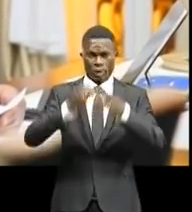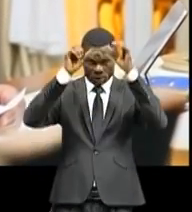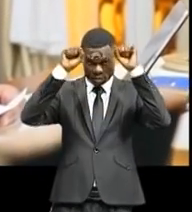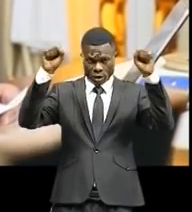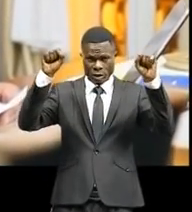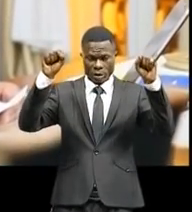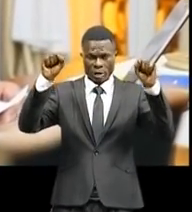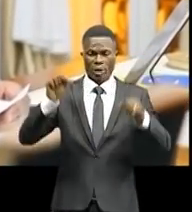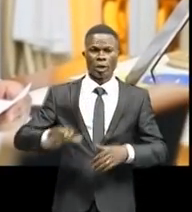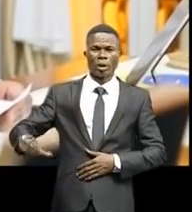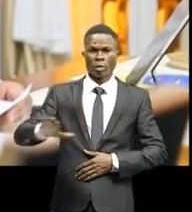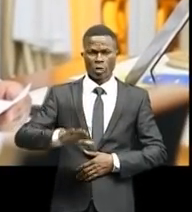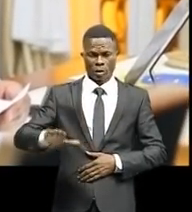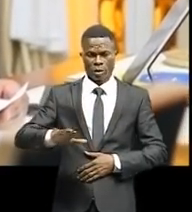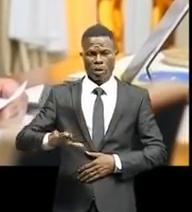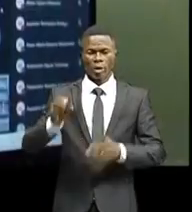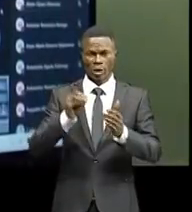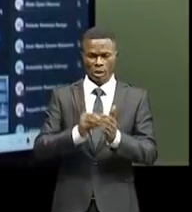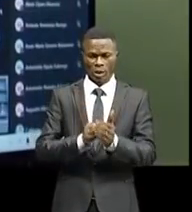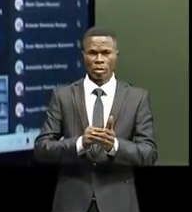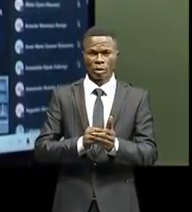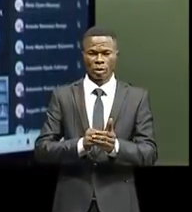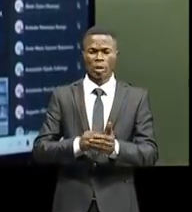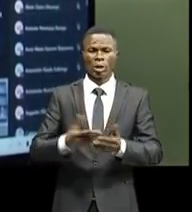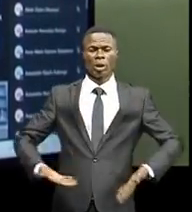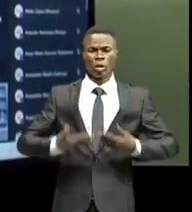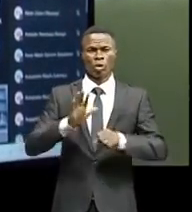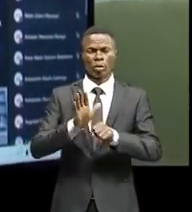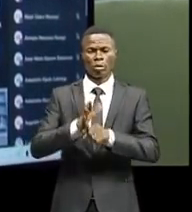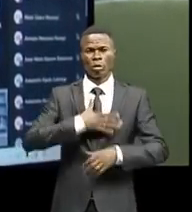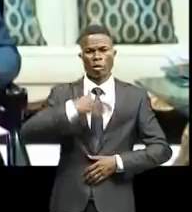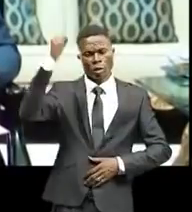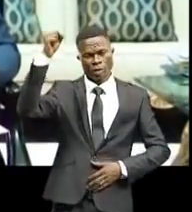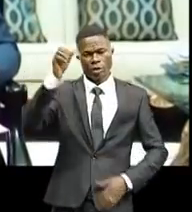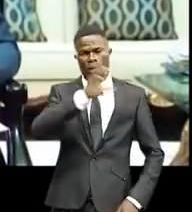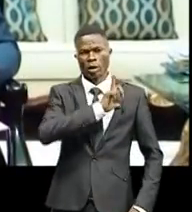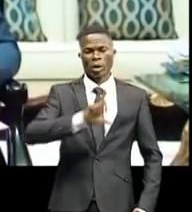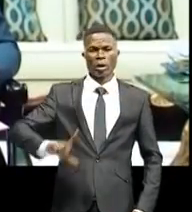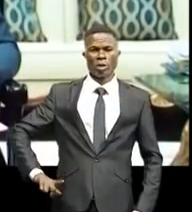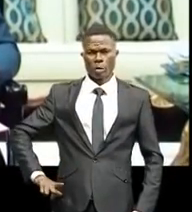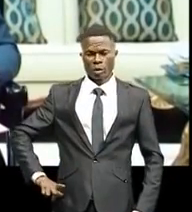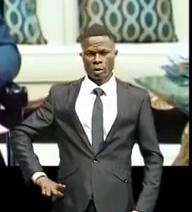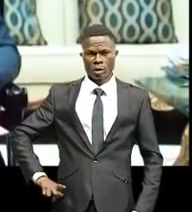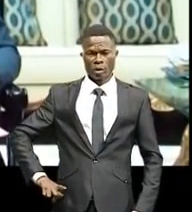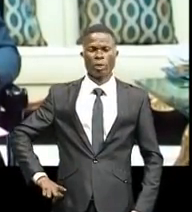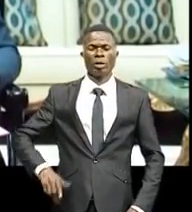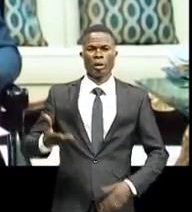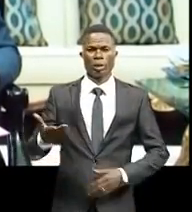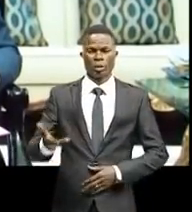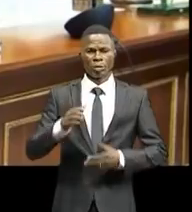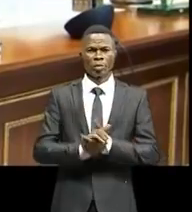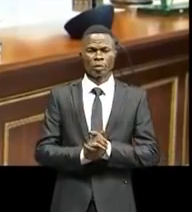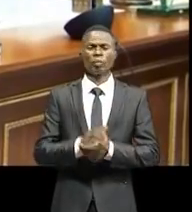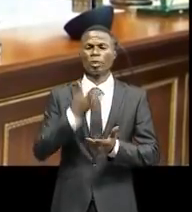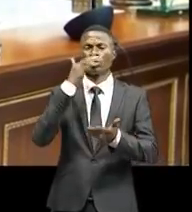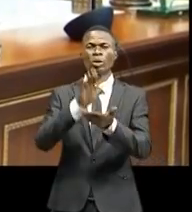de la République a une fois de plus salué la victoire de l'équipe nationale de football, nos vaillants léopards. Il